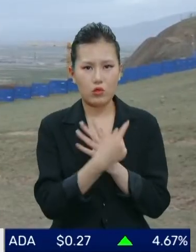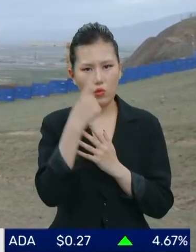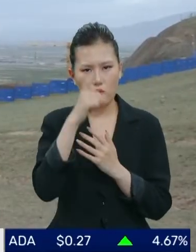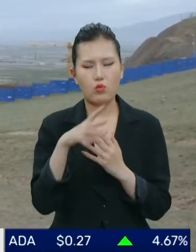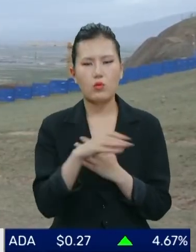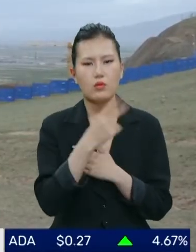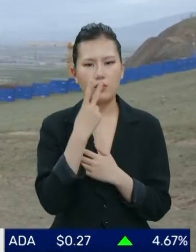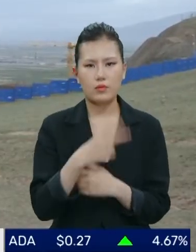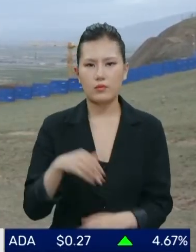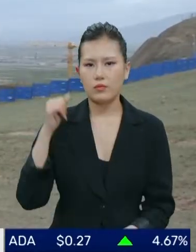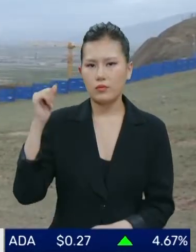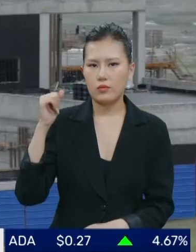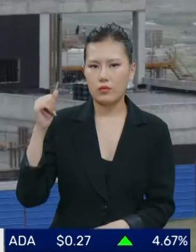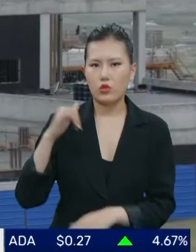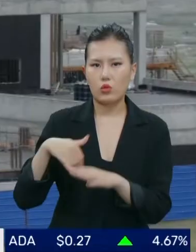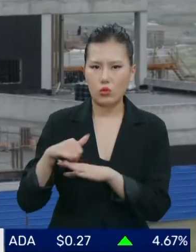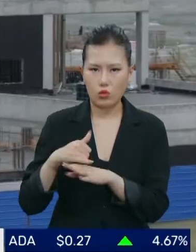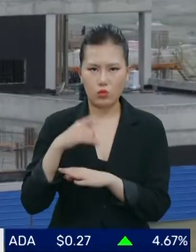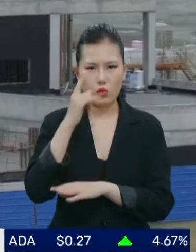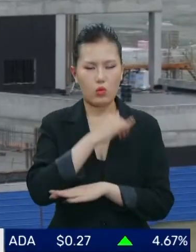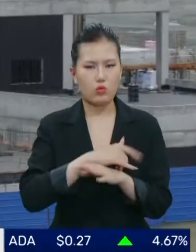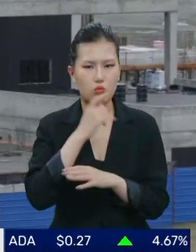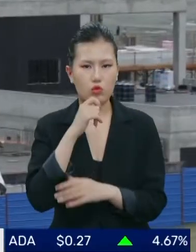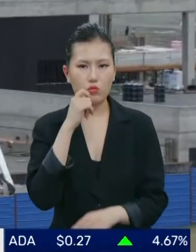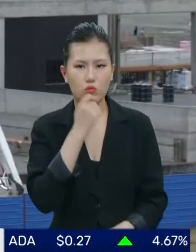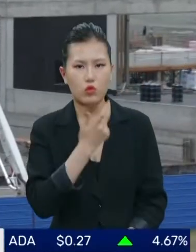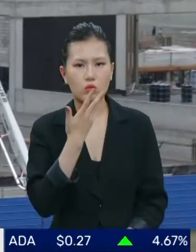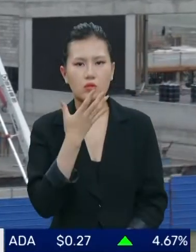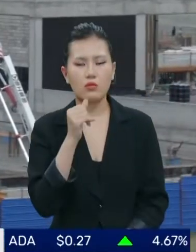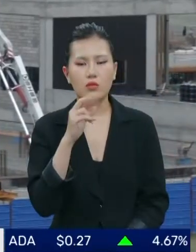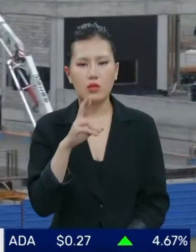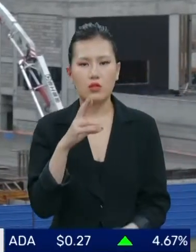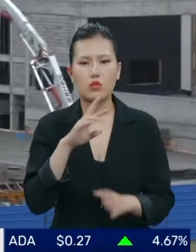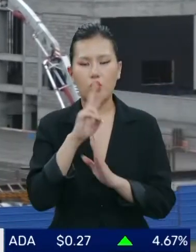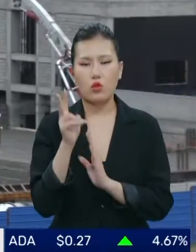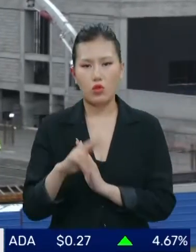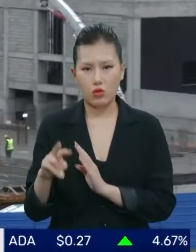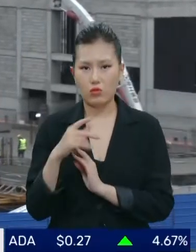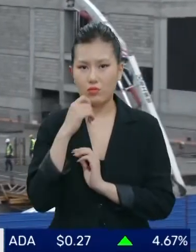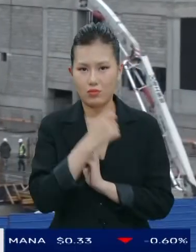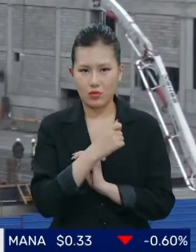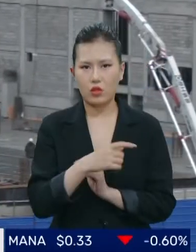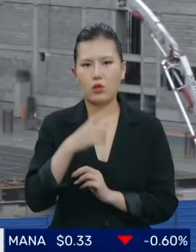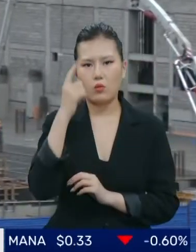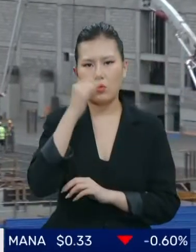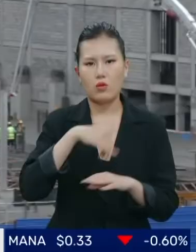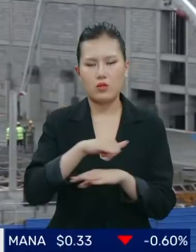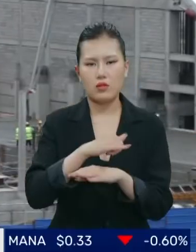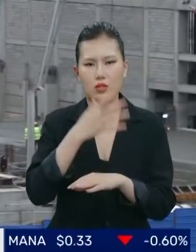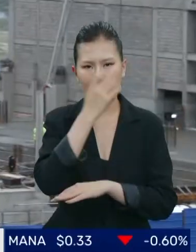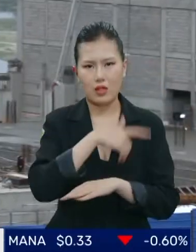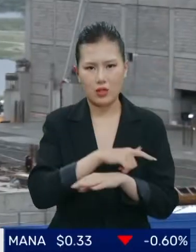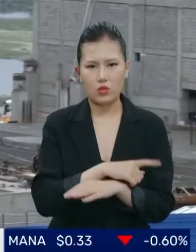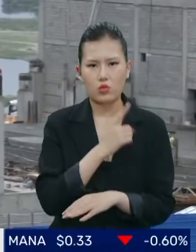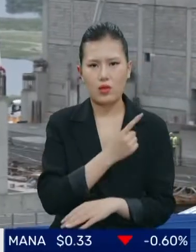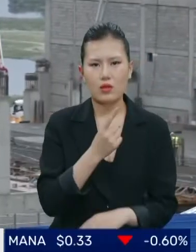Америк нэгдсэн улсаас Монгол улсад өгч байгаа 350 сая ам долларын буцалтгүй тусламж дээр Монгол улсын засгийн газар 111 сая ам долларын хөрөнгө оруулалт